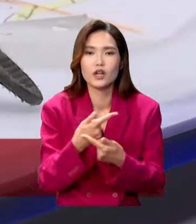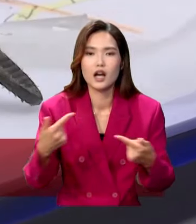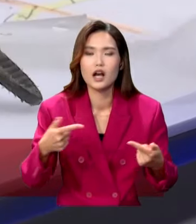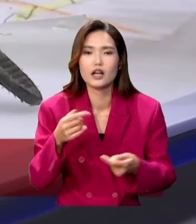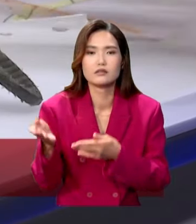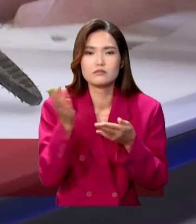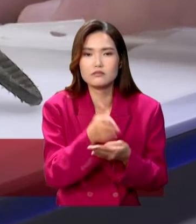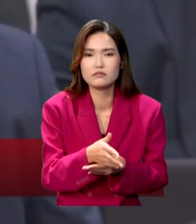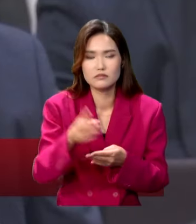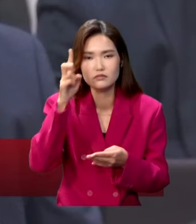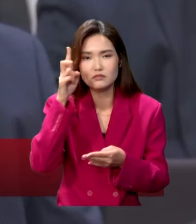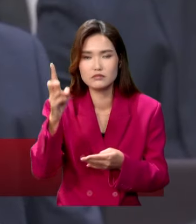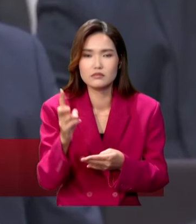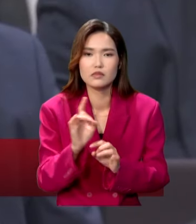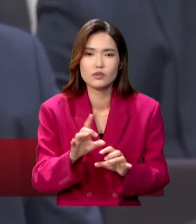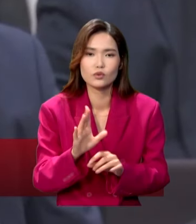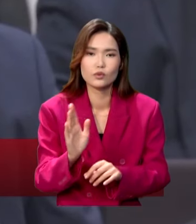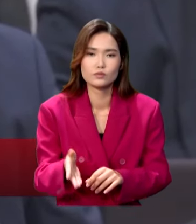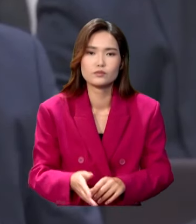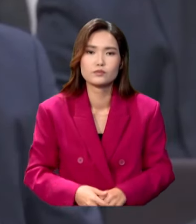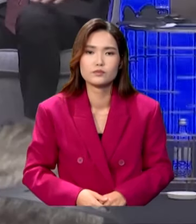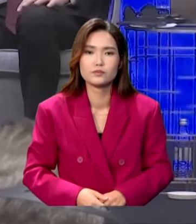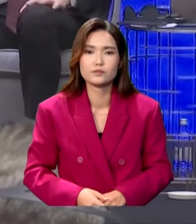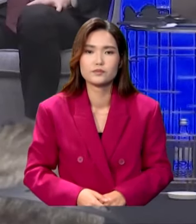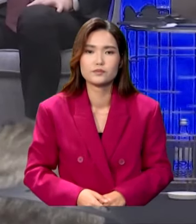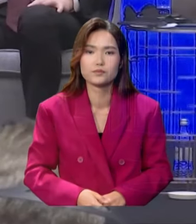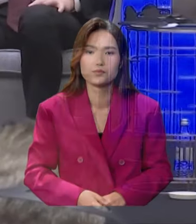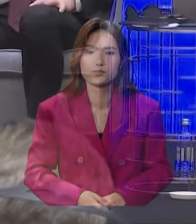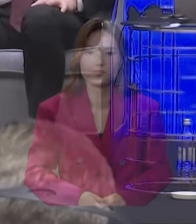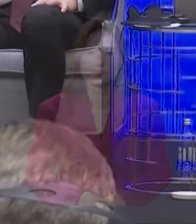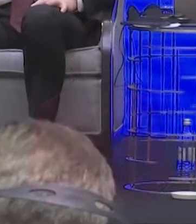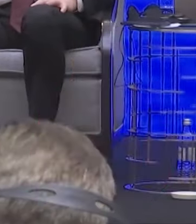сарапшылардың елімізге келіп дәріс оқитынын айтты. Әділжан Бердібек, Михаил Казначеев, Атамекен Бизнес.